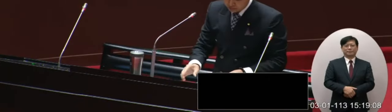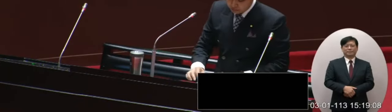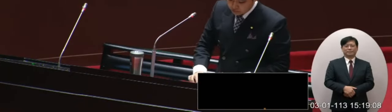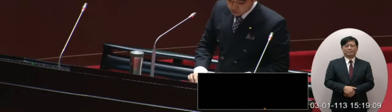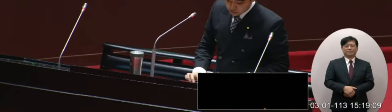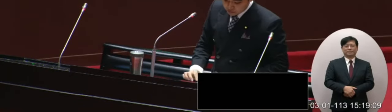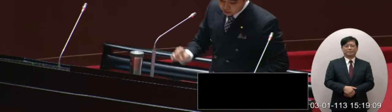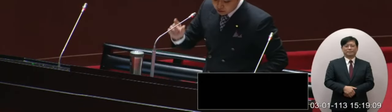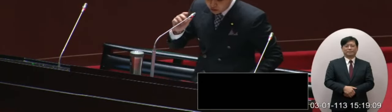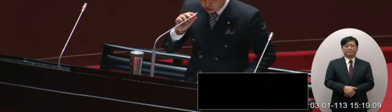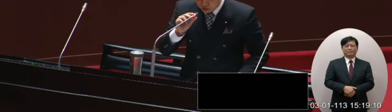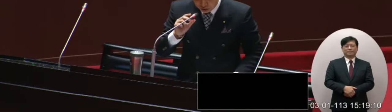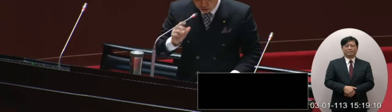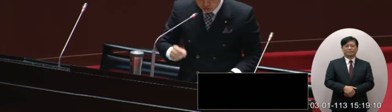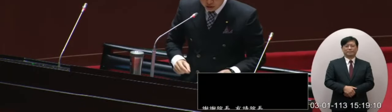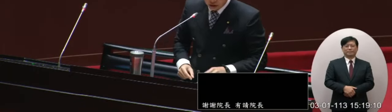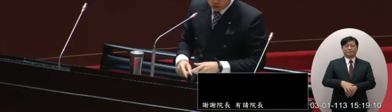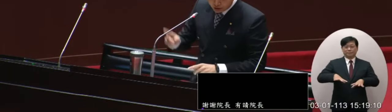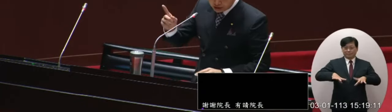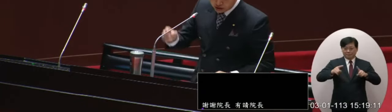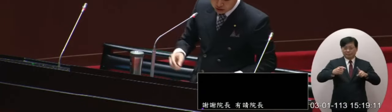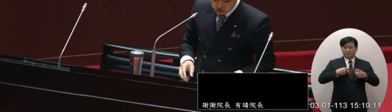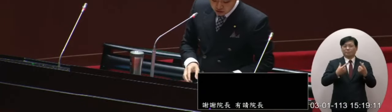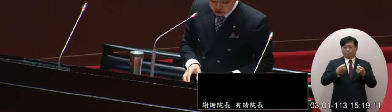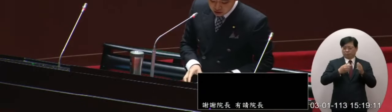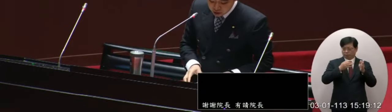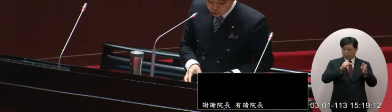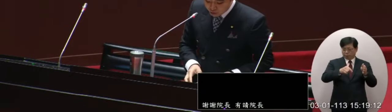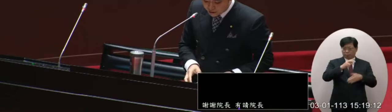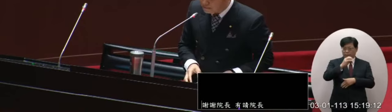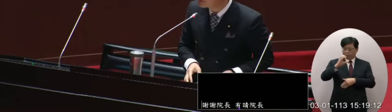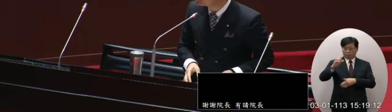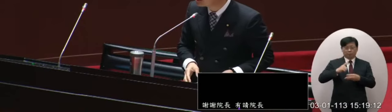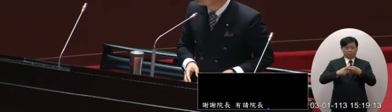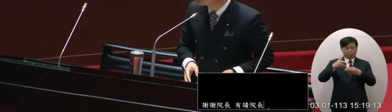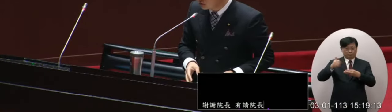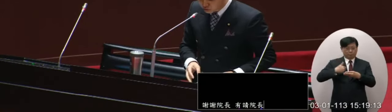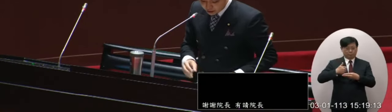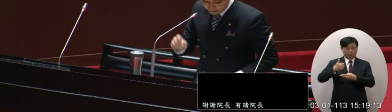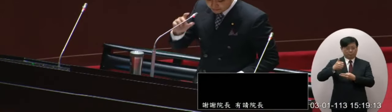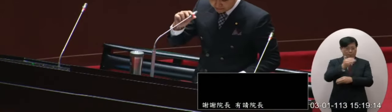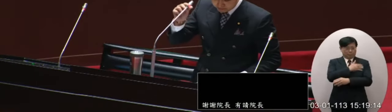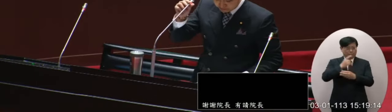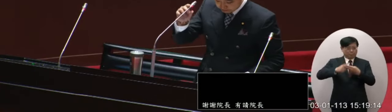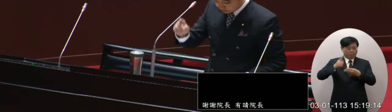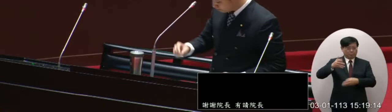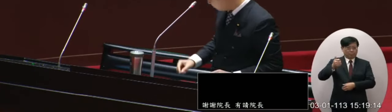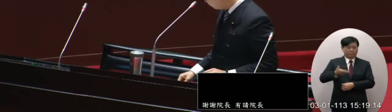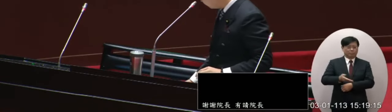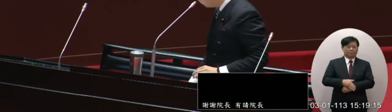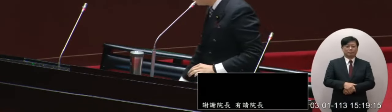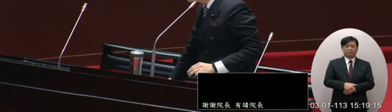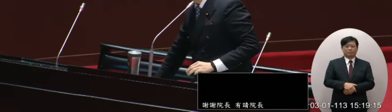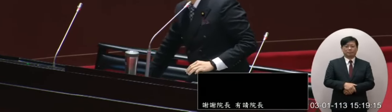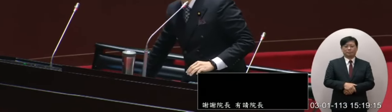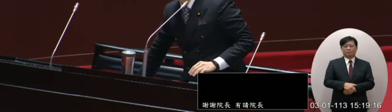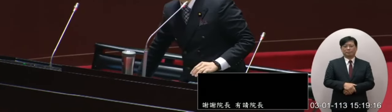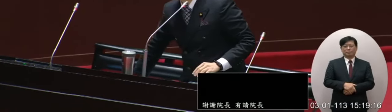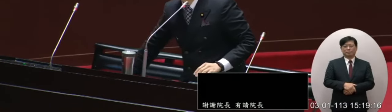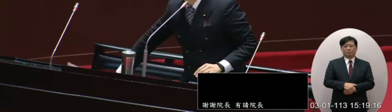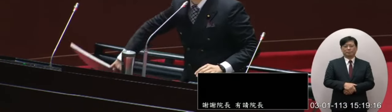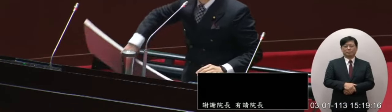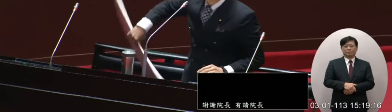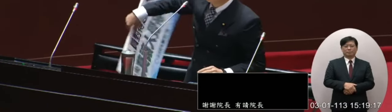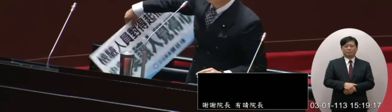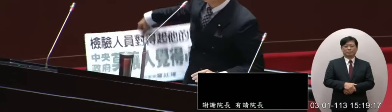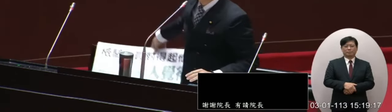谢谢。 好，首先我可能也会关心 NCC 主委陈耀祥陈主委。 罗委员午安啊，恭喜你